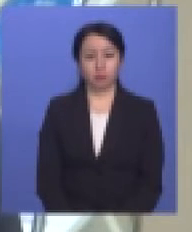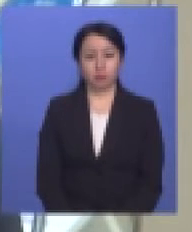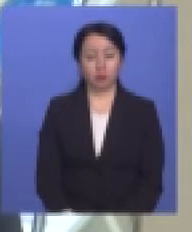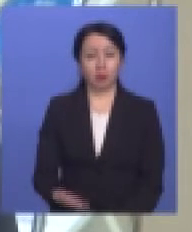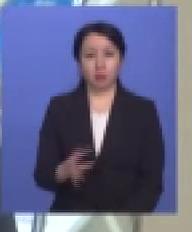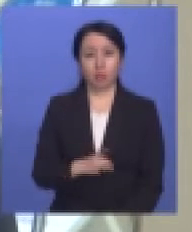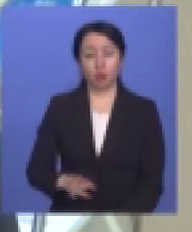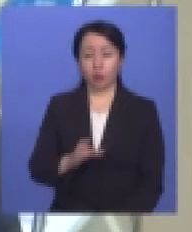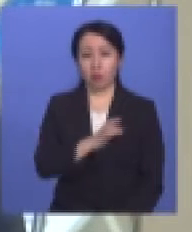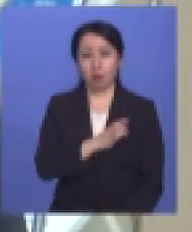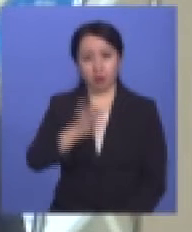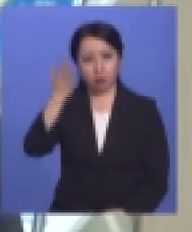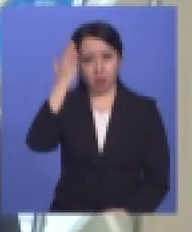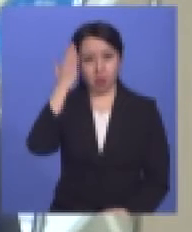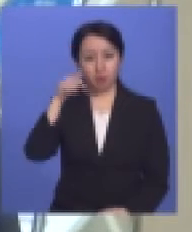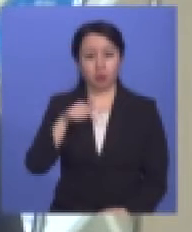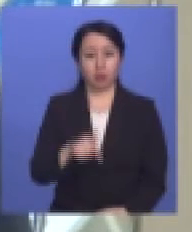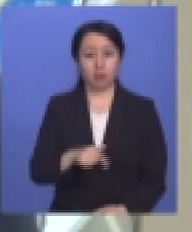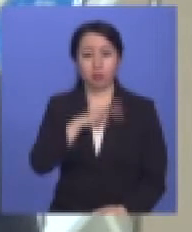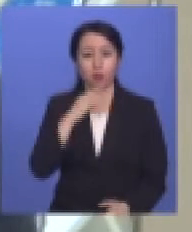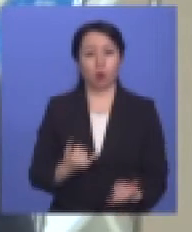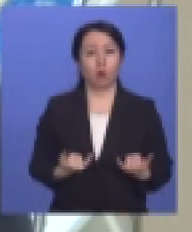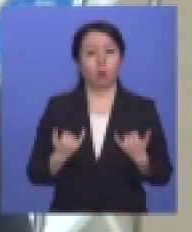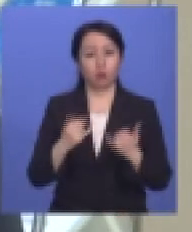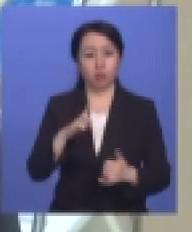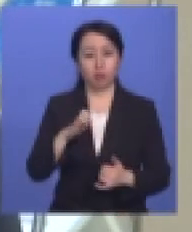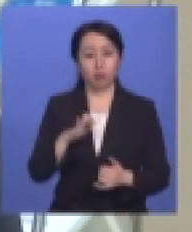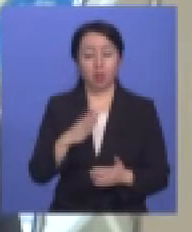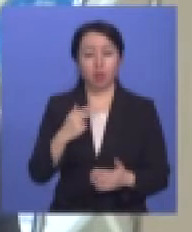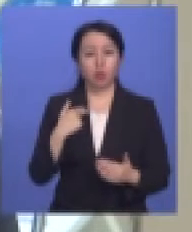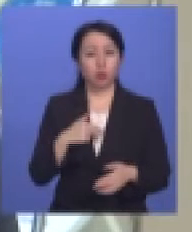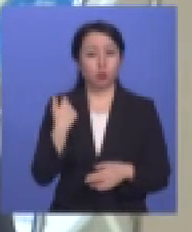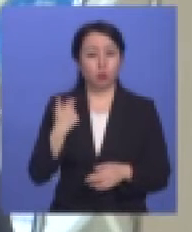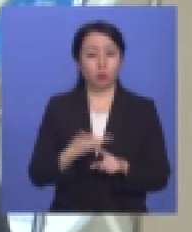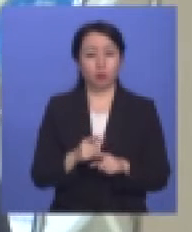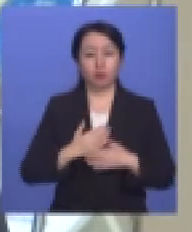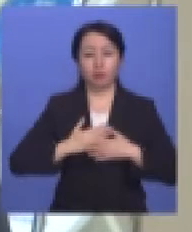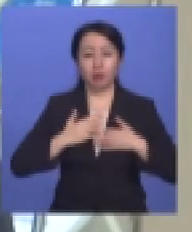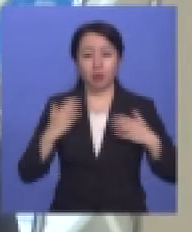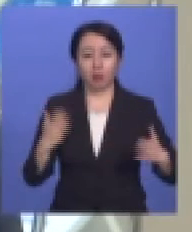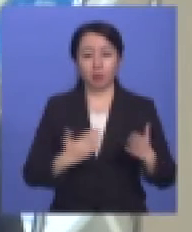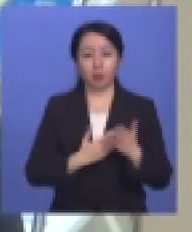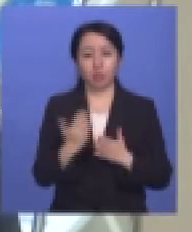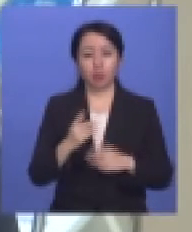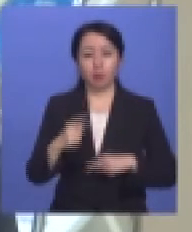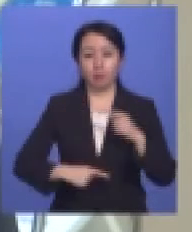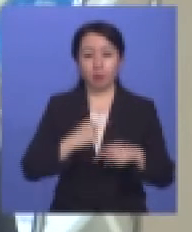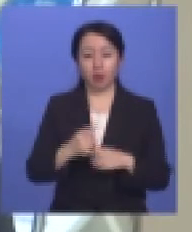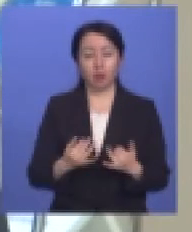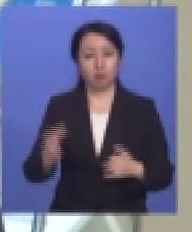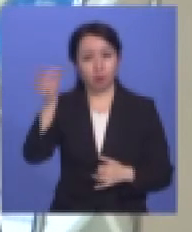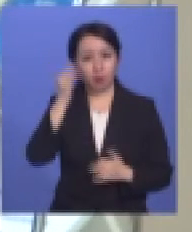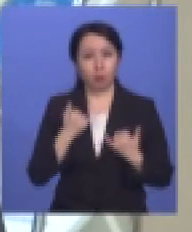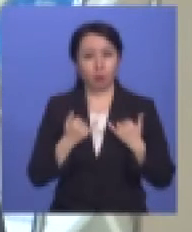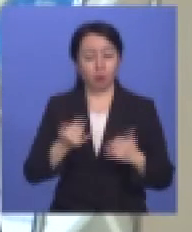Наш регион богат талантами. Один из них – многоуважаемый Токсан Би. Наш долг перед ним очень велик. Подрастающее поколение должно чтить память